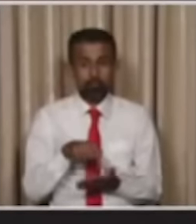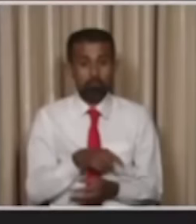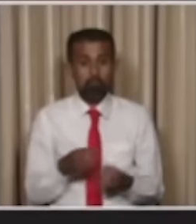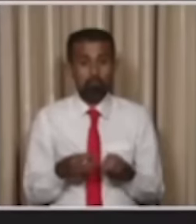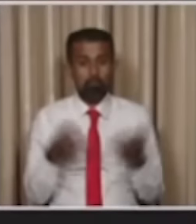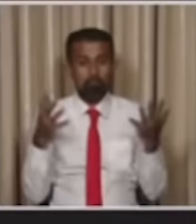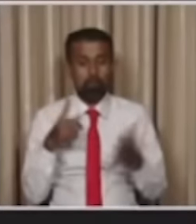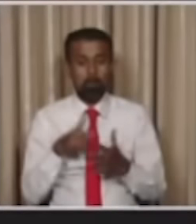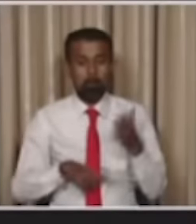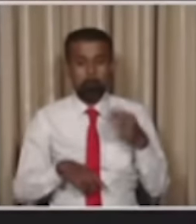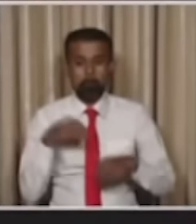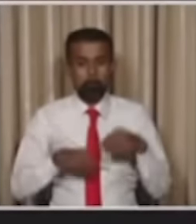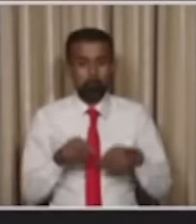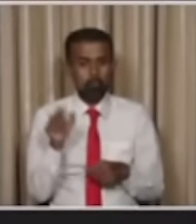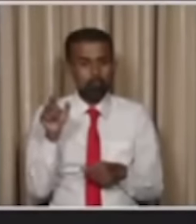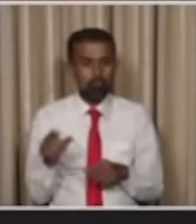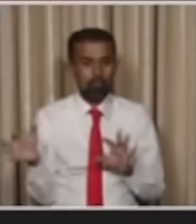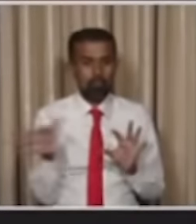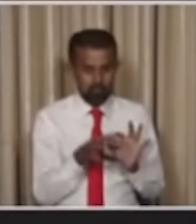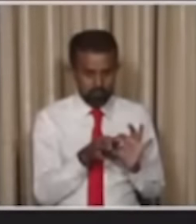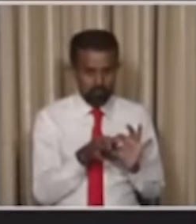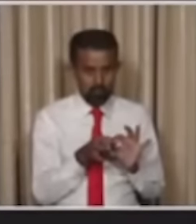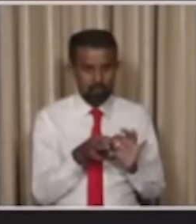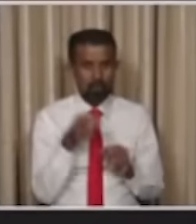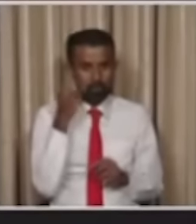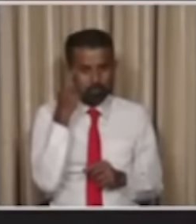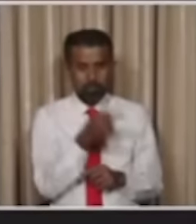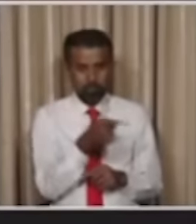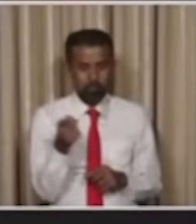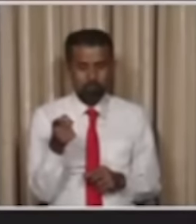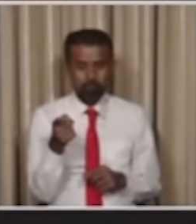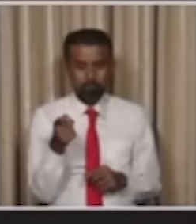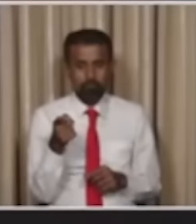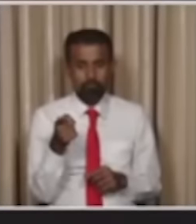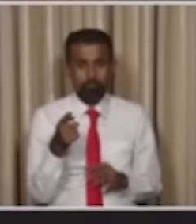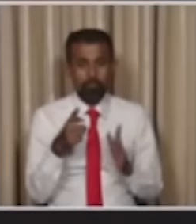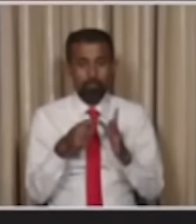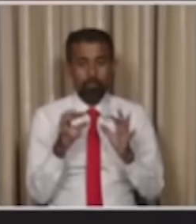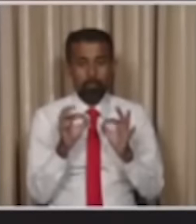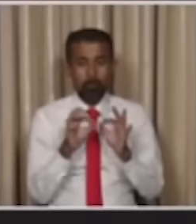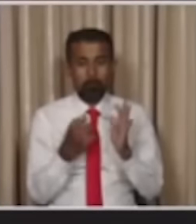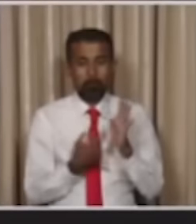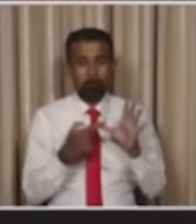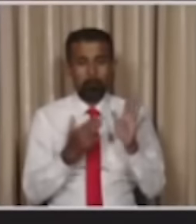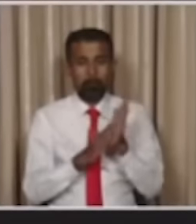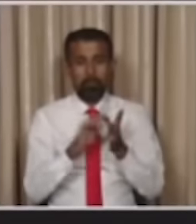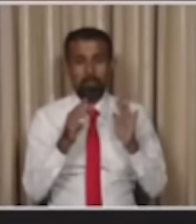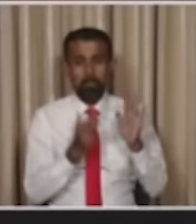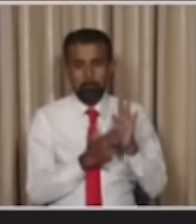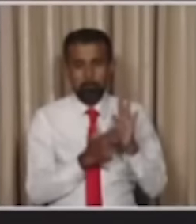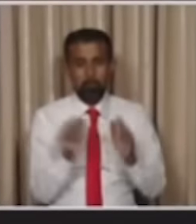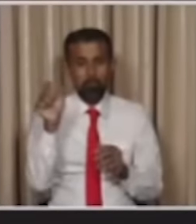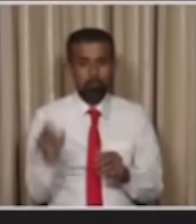ප්‍රහාරයට දේශපාලනිකව කවුරු හරි සම්බන්ධයි කියලා අපි දන්නවනම් අපි දන්නේ අර ඊබ්‍රාහිම් කියන මිනිහා. ඒ